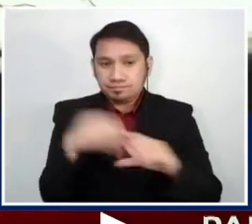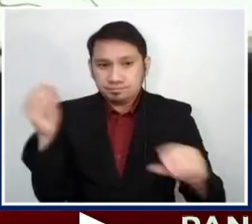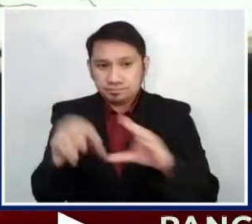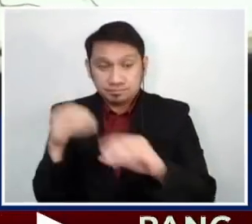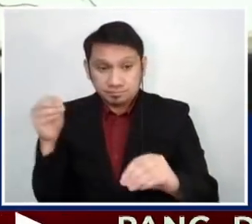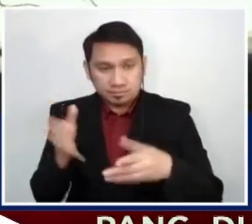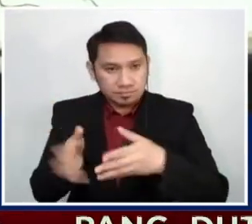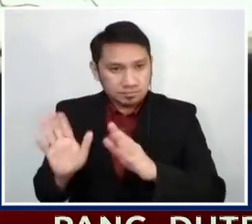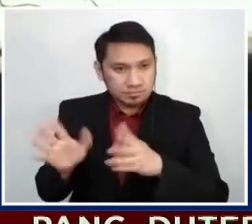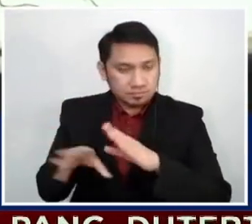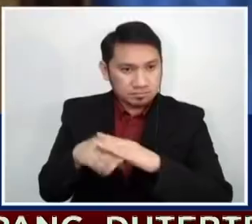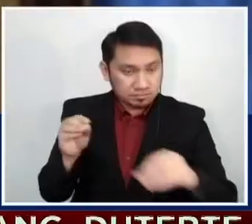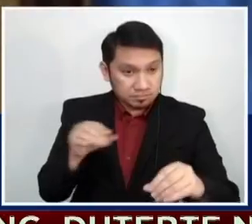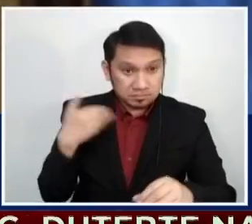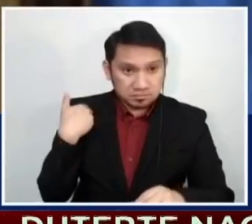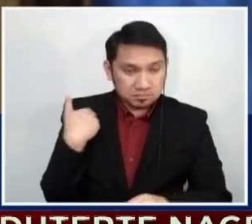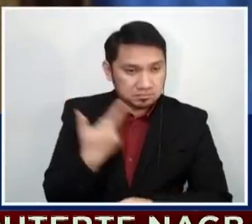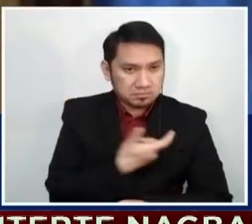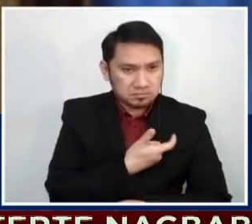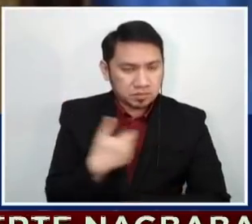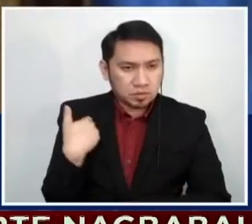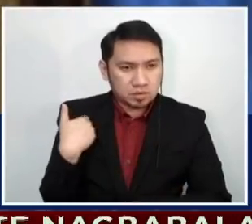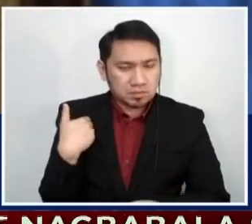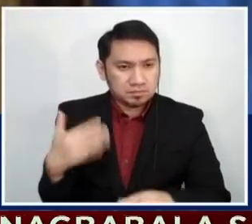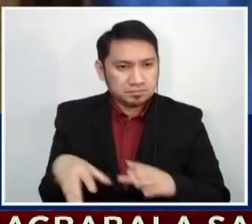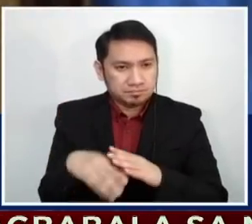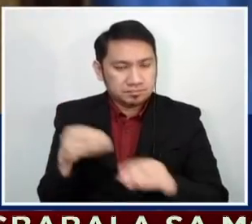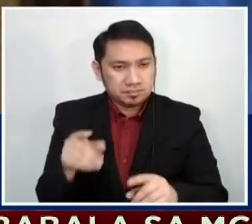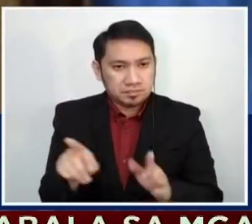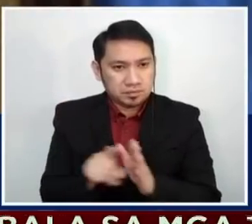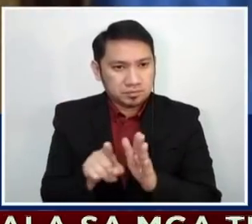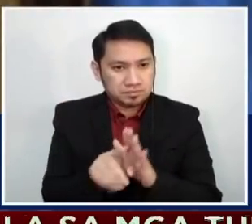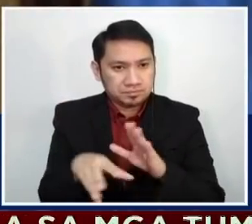pabakunado kung hindi kailangan. Yung hindi magpabakuna